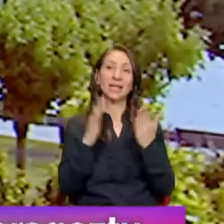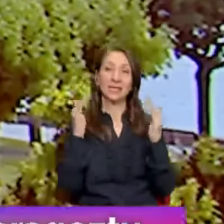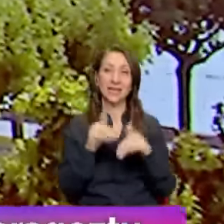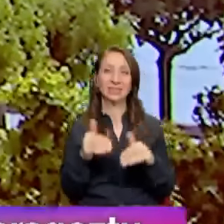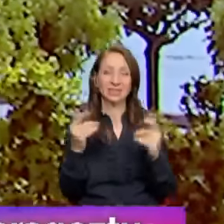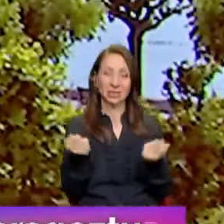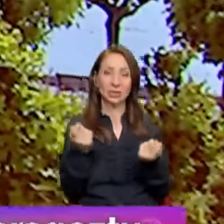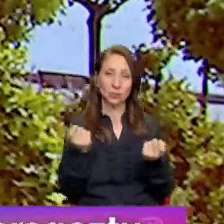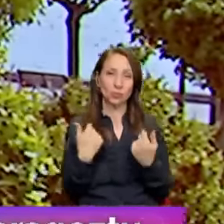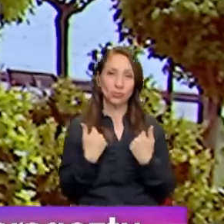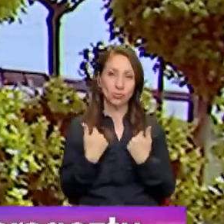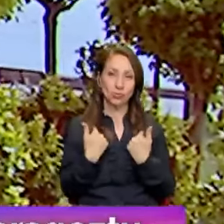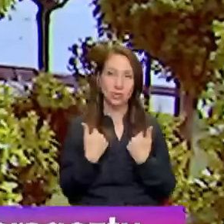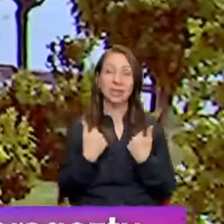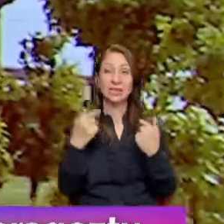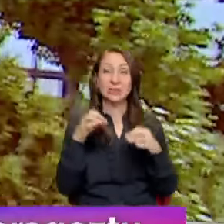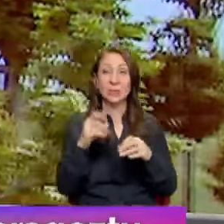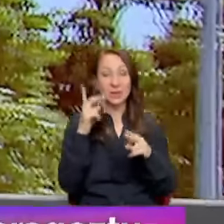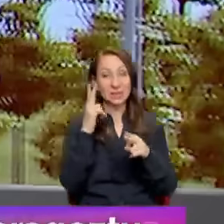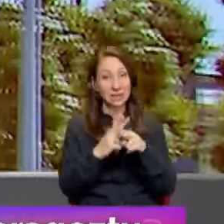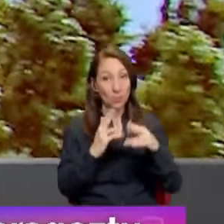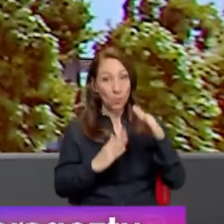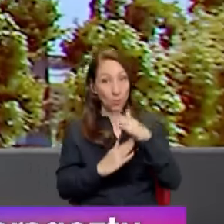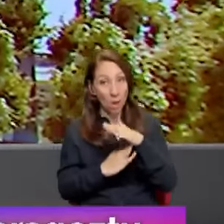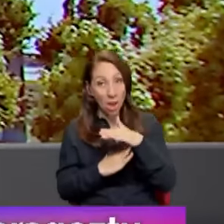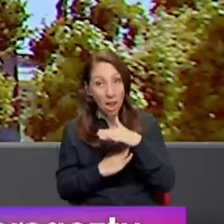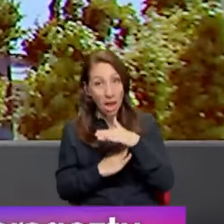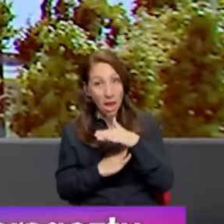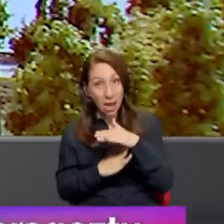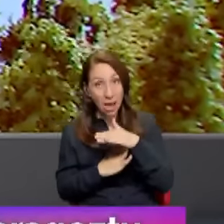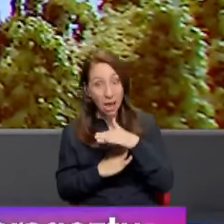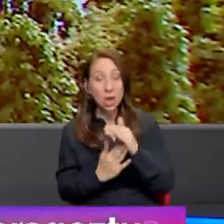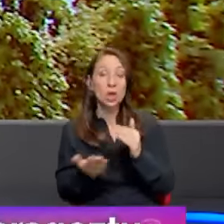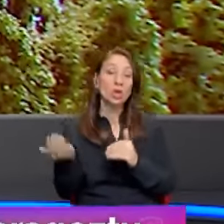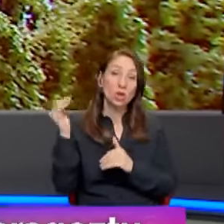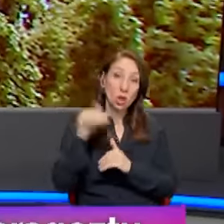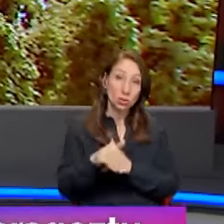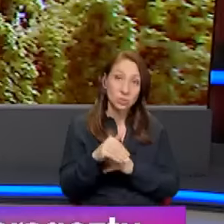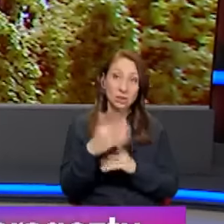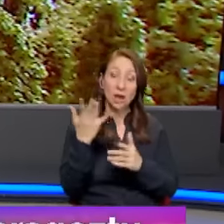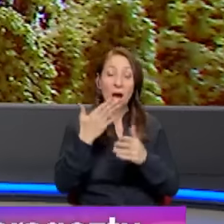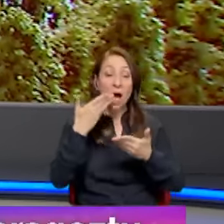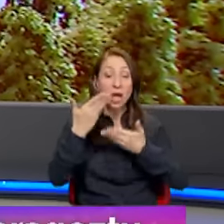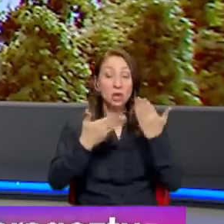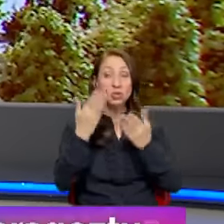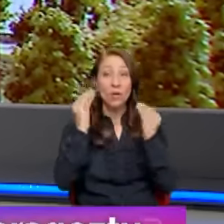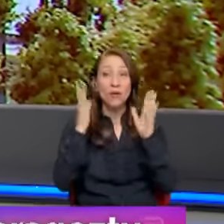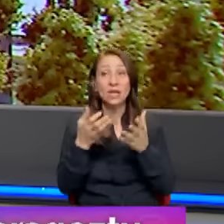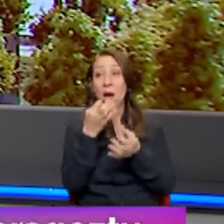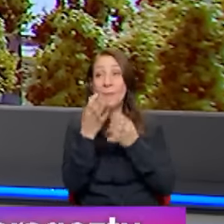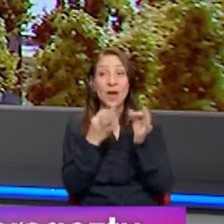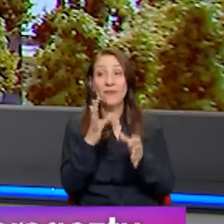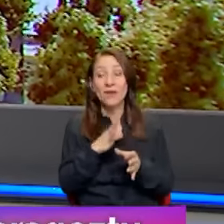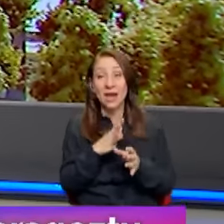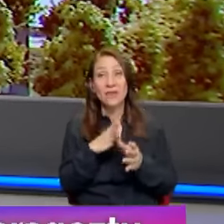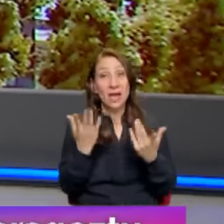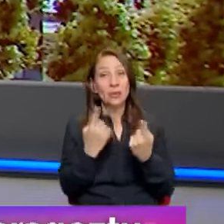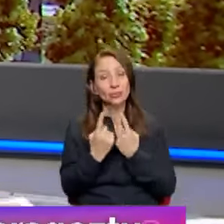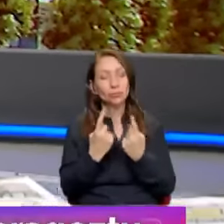geldiğince gayret göstereceğiz Şimdi hızlı bir şekilde molaya gidelim dönüşte daha paylaşacağımız bir sürü haber var